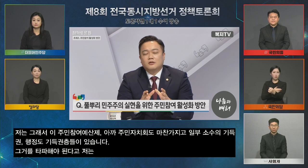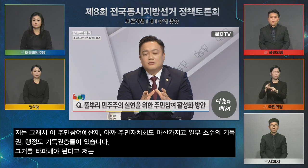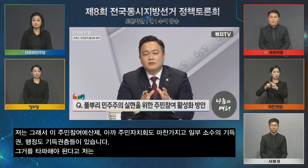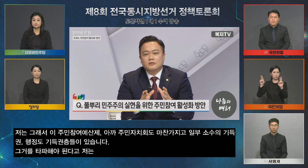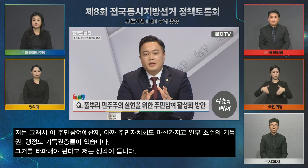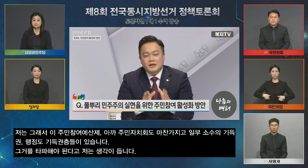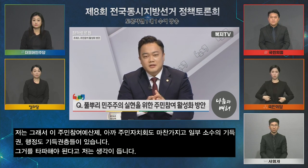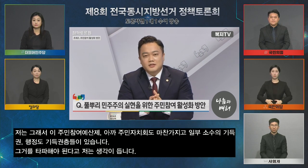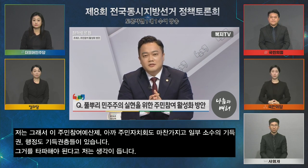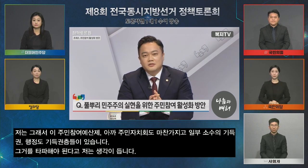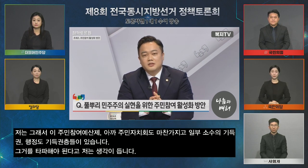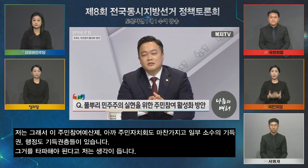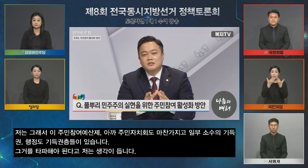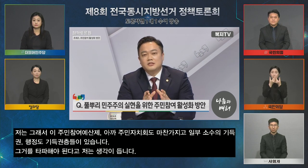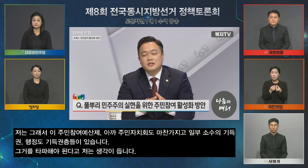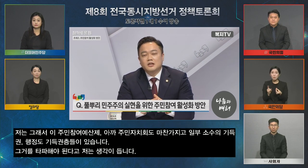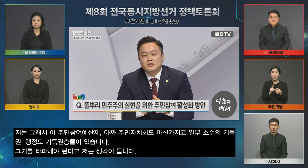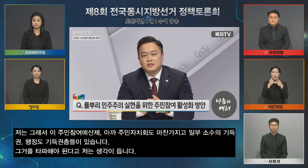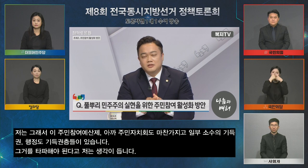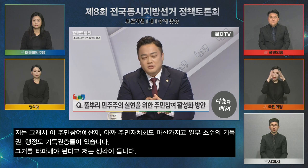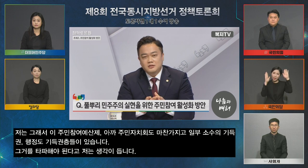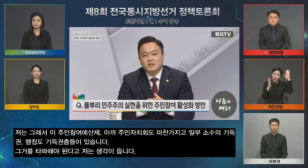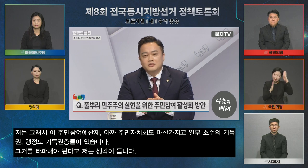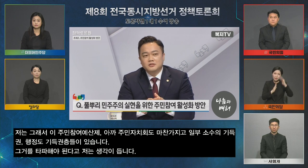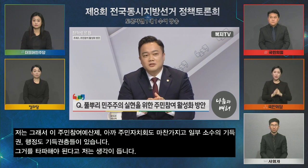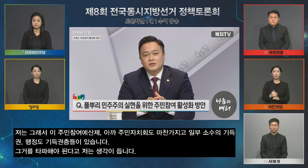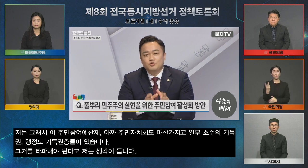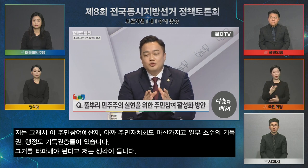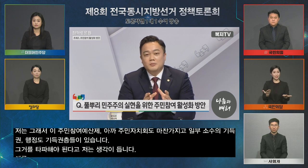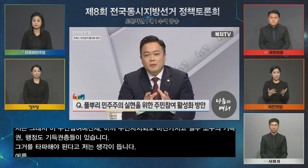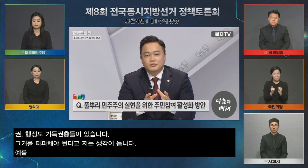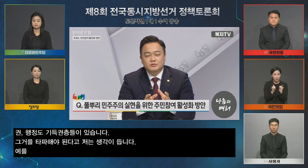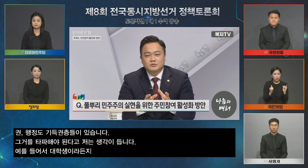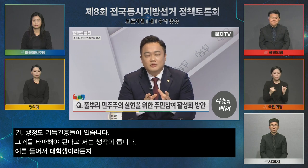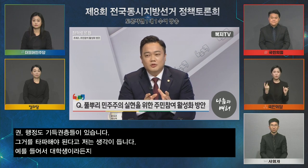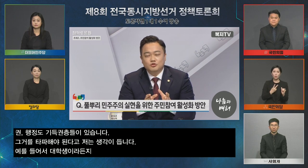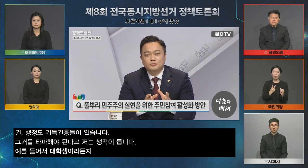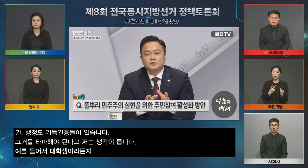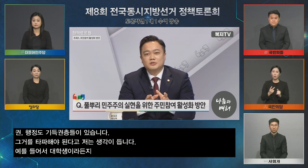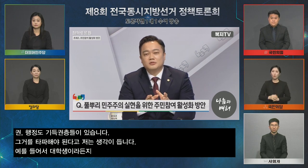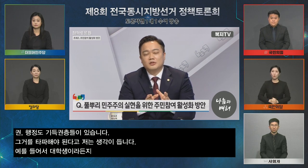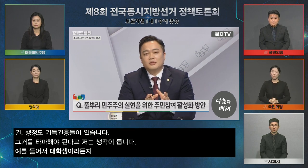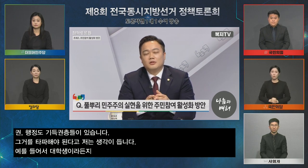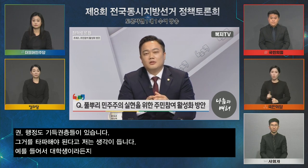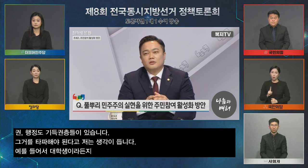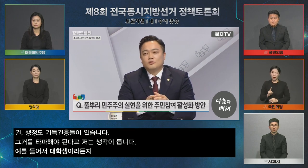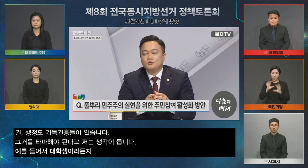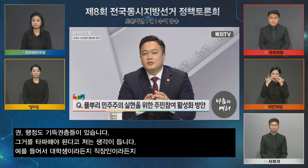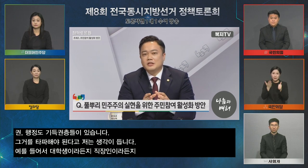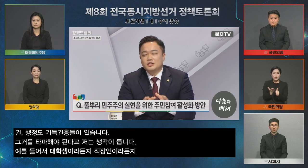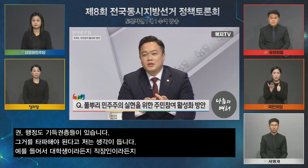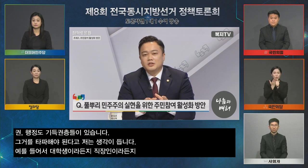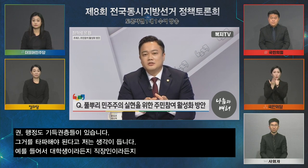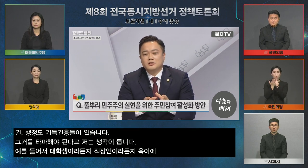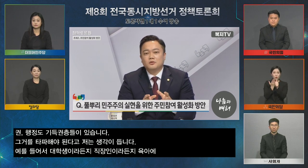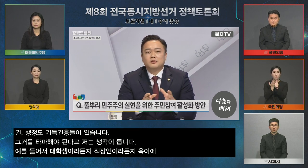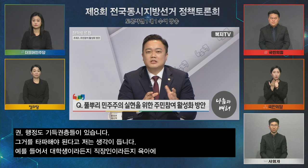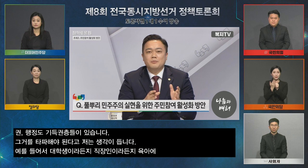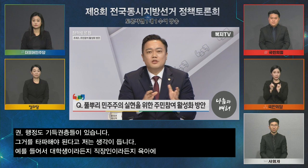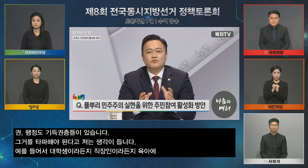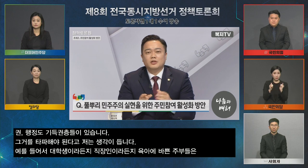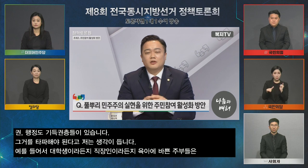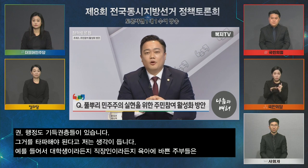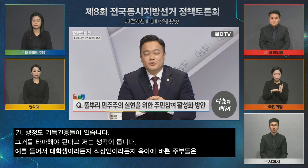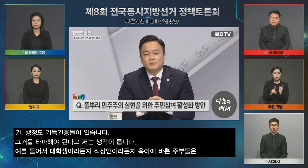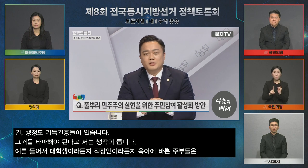대학생이라든지 직장인이라든지 육아에 바쁜 주부들은 주민자치회라든지 그런